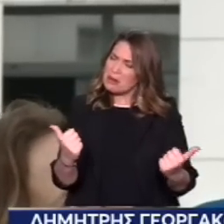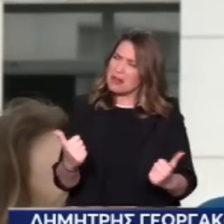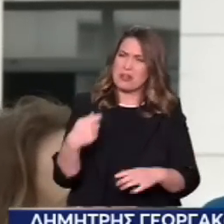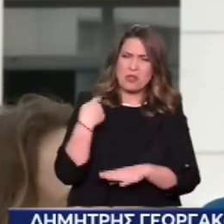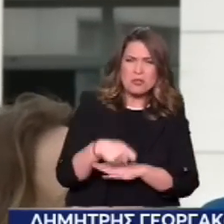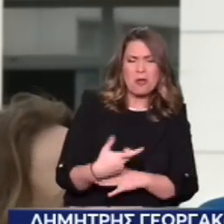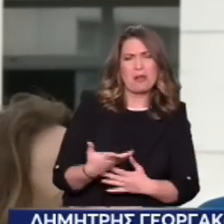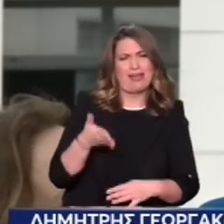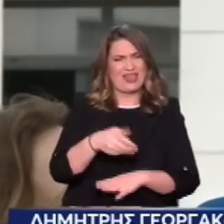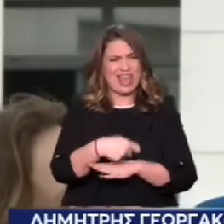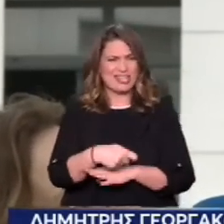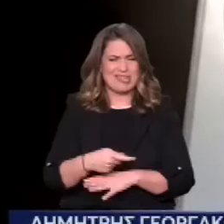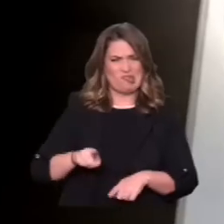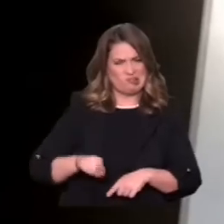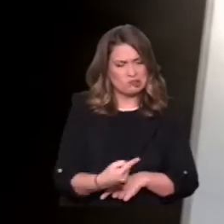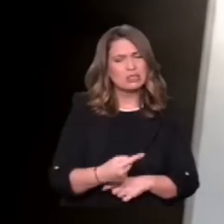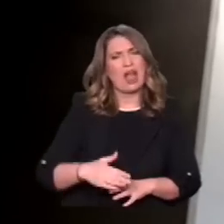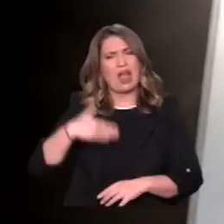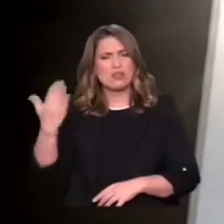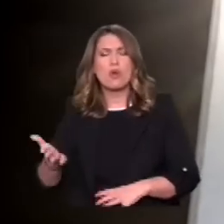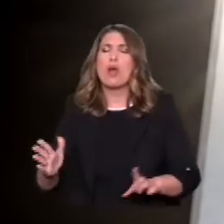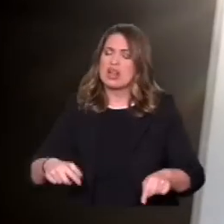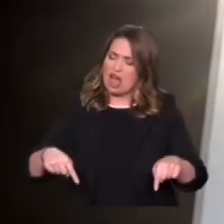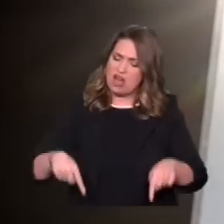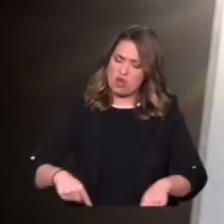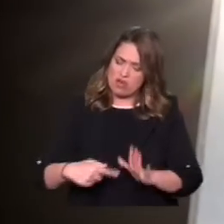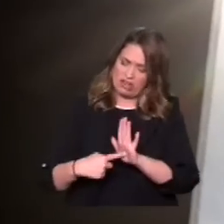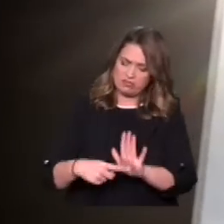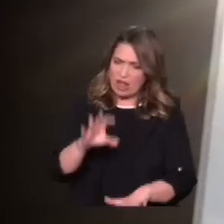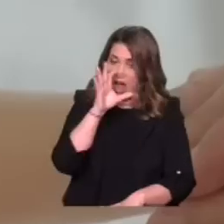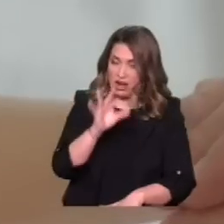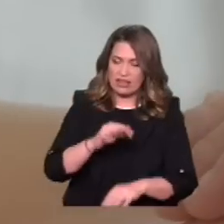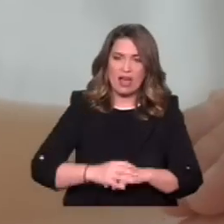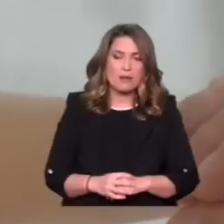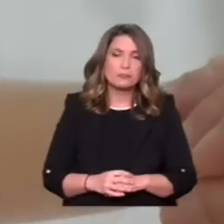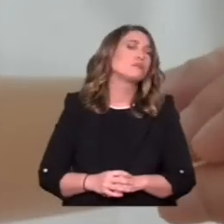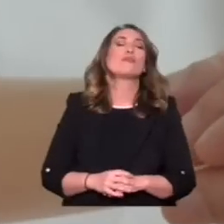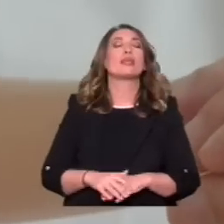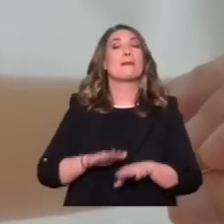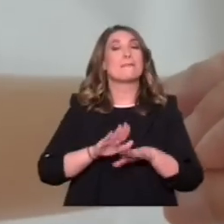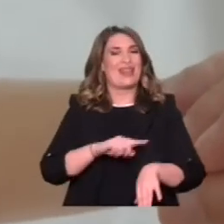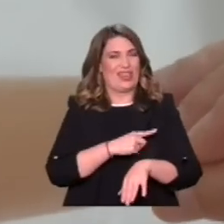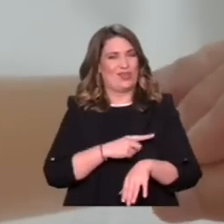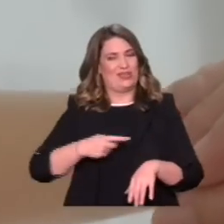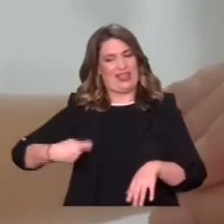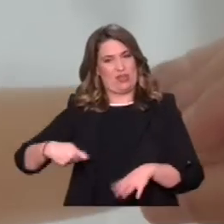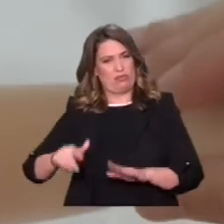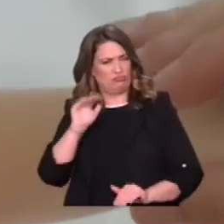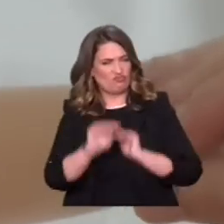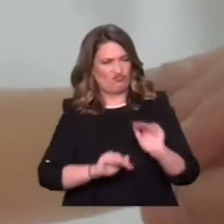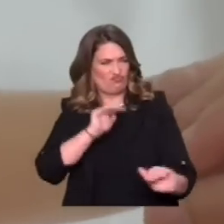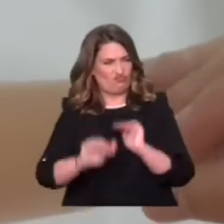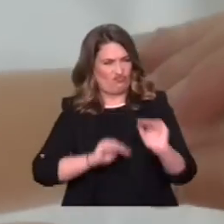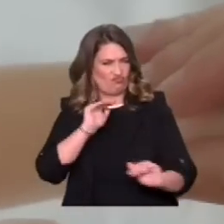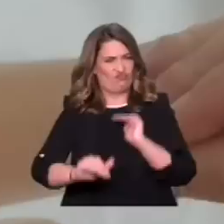και έξω από την αίθουσα, είναι εδώ. Η παιδίατρος απάντησε σε μια σειρά από ερωτήσεις και στο τέλος προσπάθησε να συνοψίσει. Είδα το